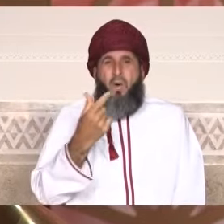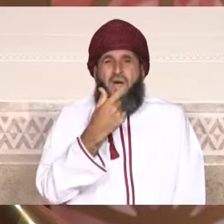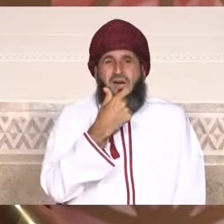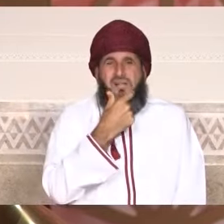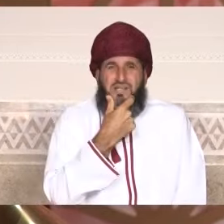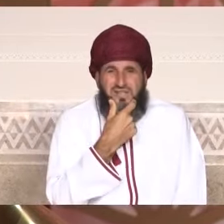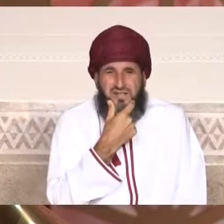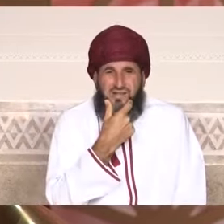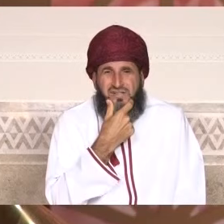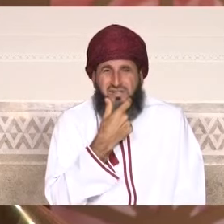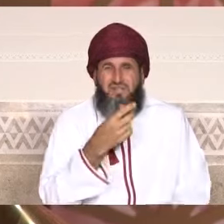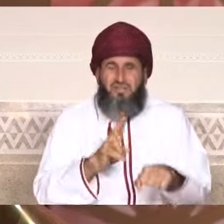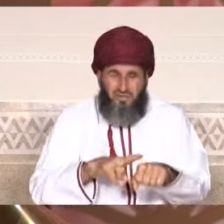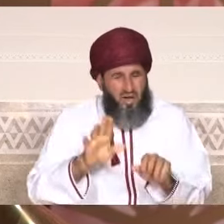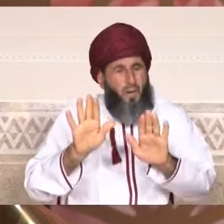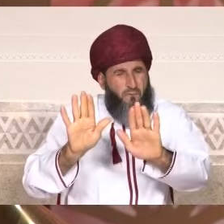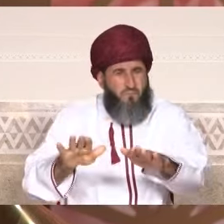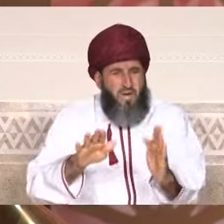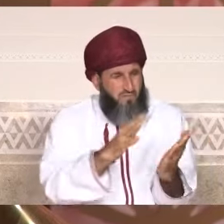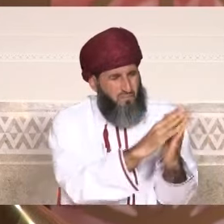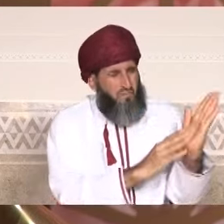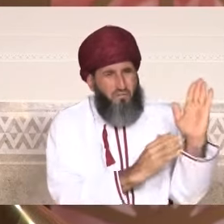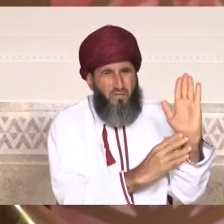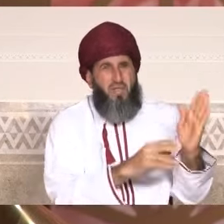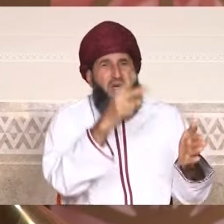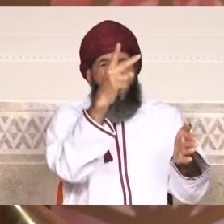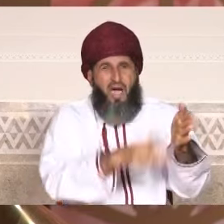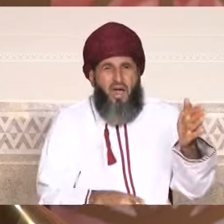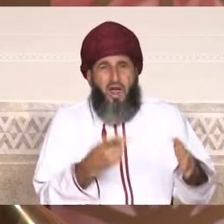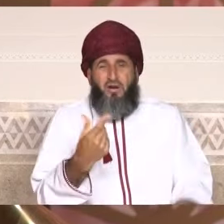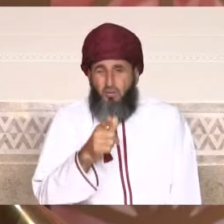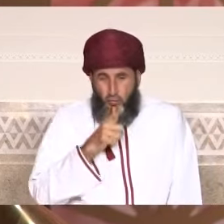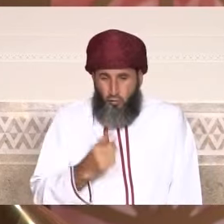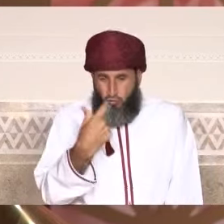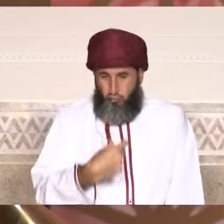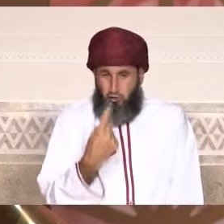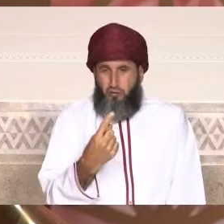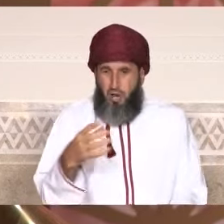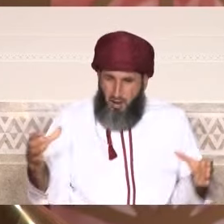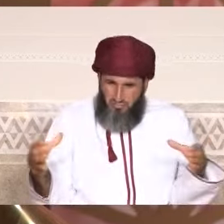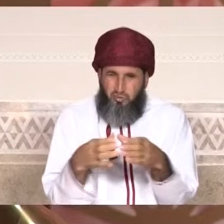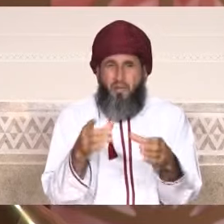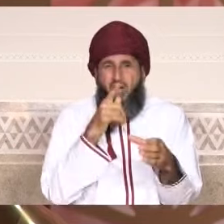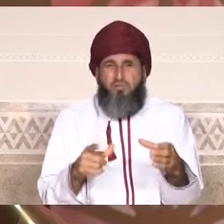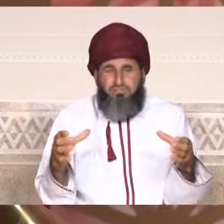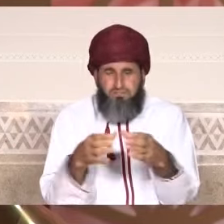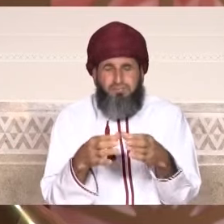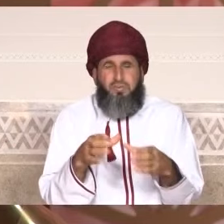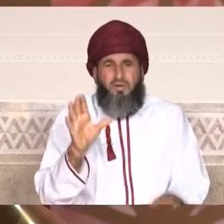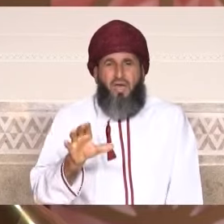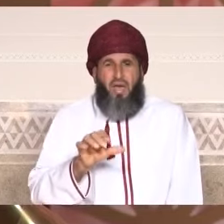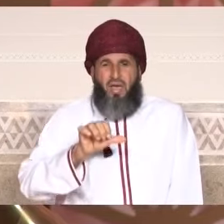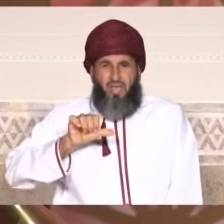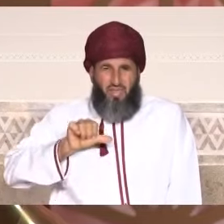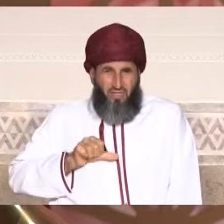ويستطردون في الحديث، هذه الوثائق موجودة وهو يتحدث عن نفسه، والضمائر كل الضمائر التي سواء